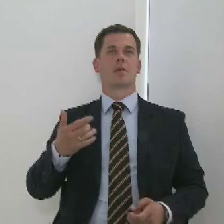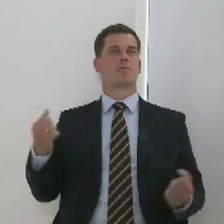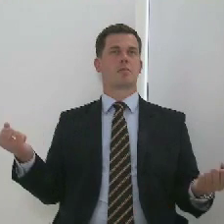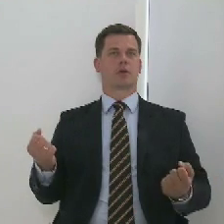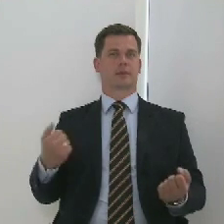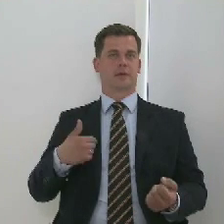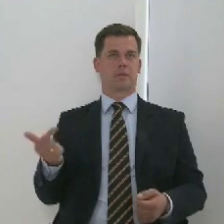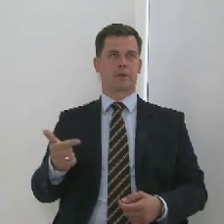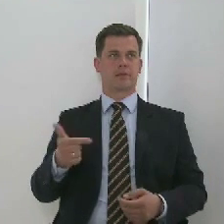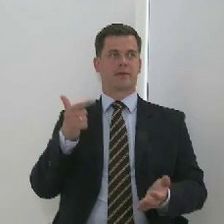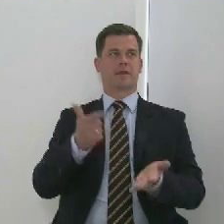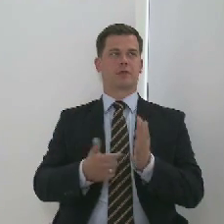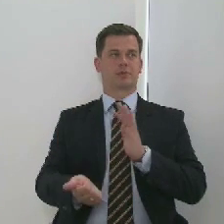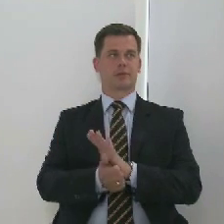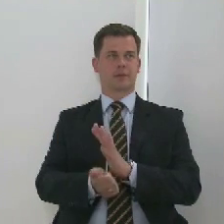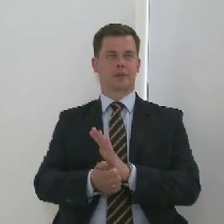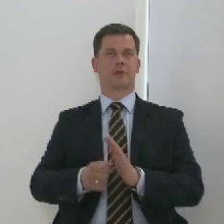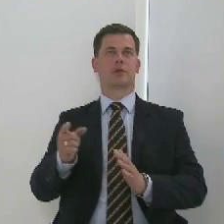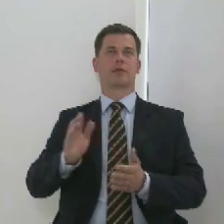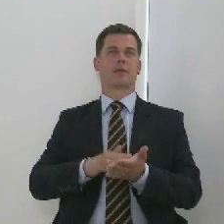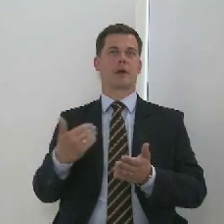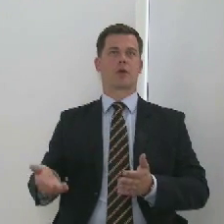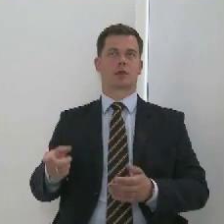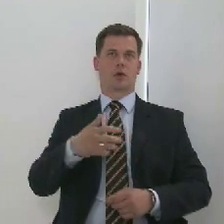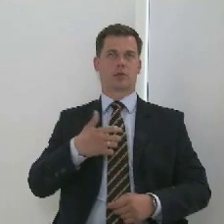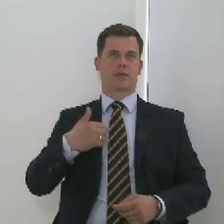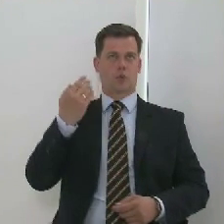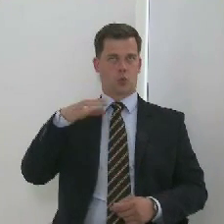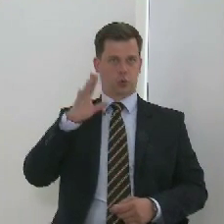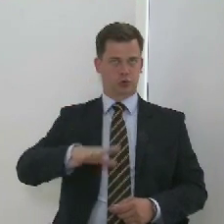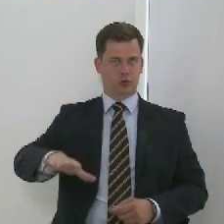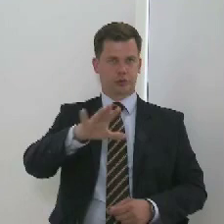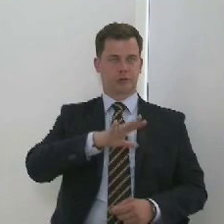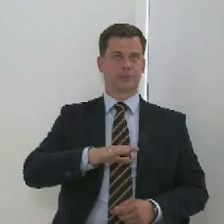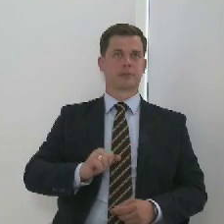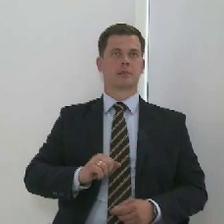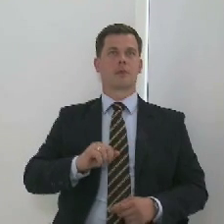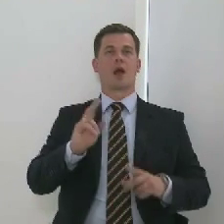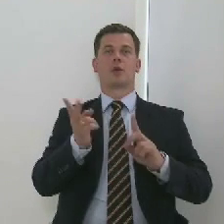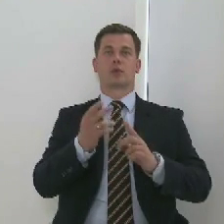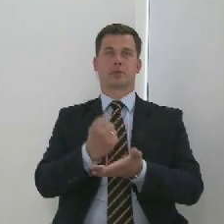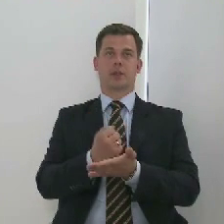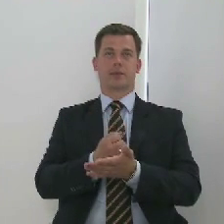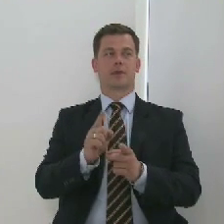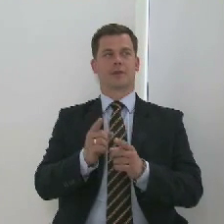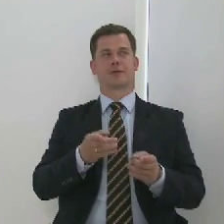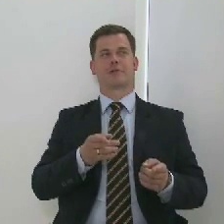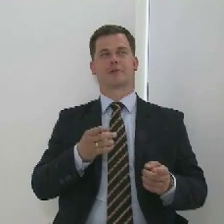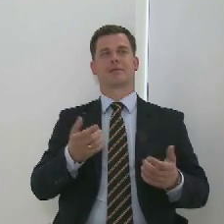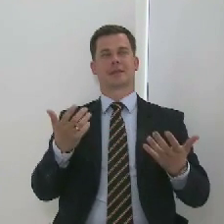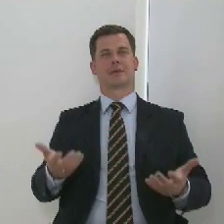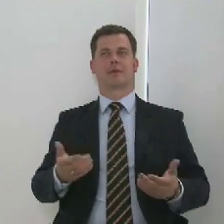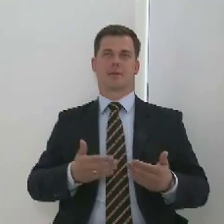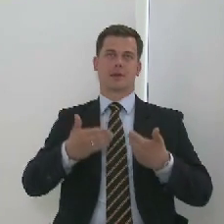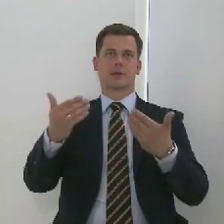w Biznesie w roku 2016. Jest to Nagroda Gospodarcza Województwa Łódzkiego. No i również jesteśmy na dobrej drodze, żeby